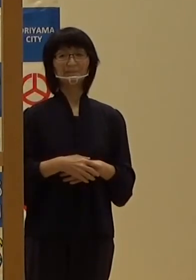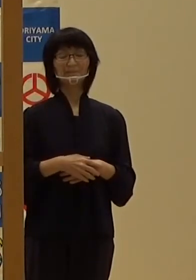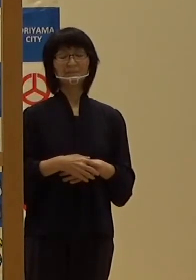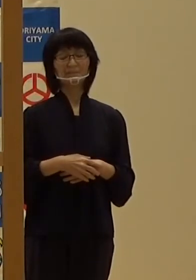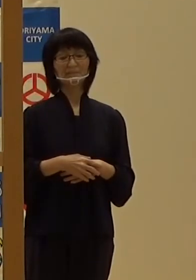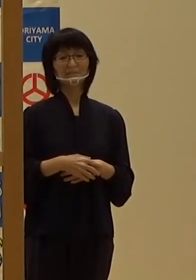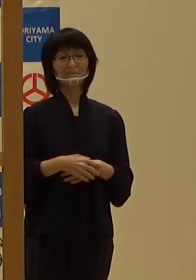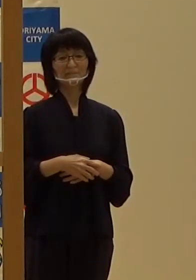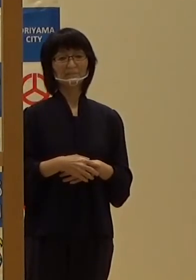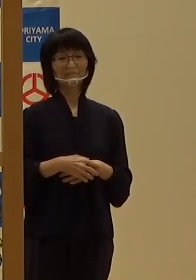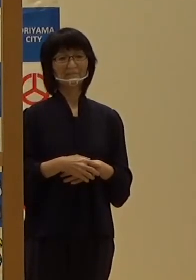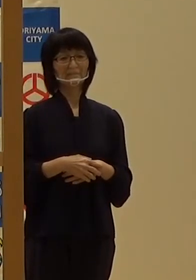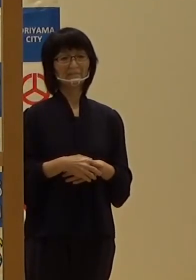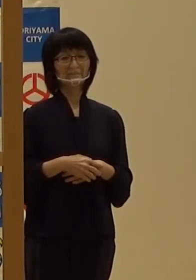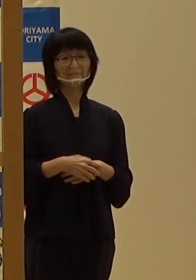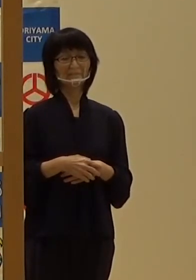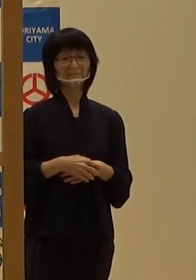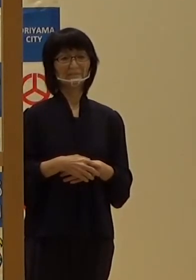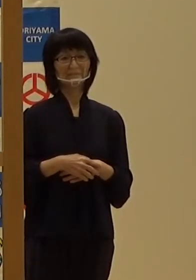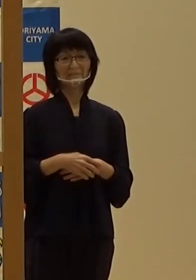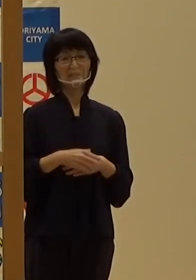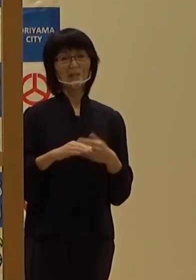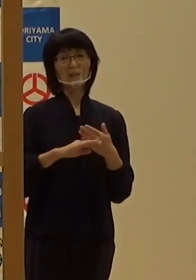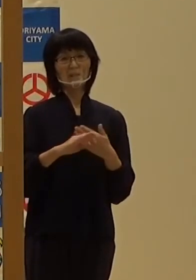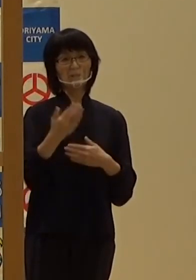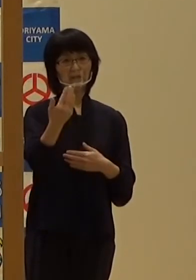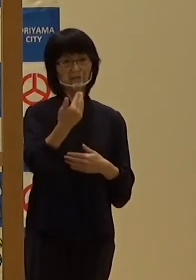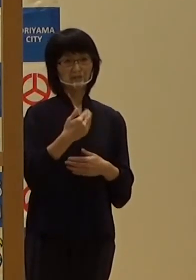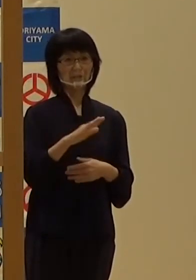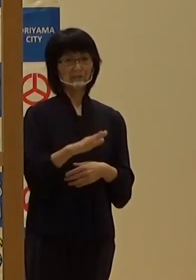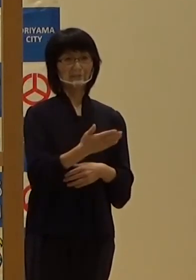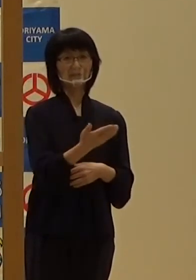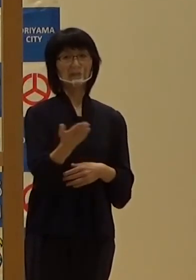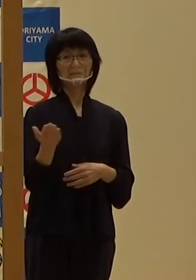ます。 その他ございますか。